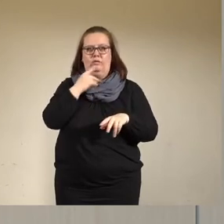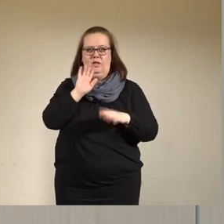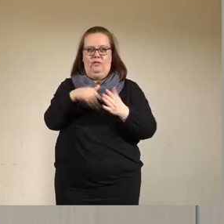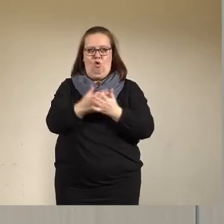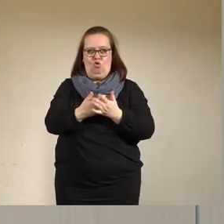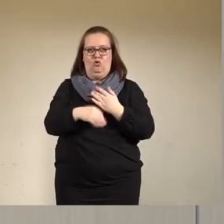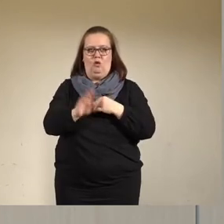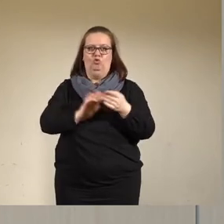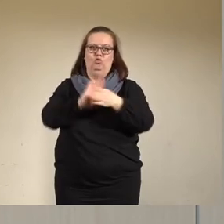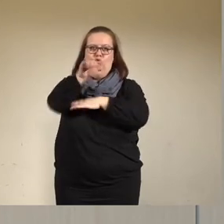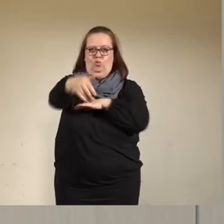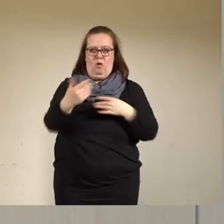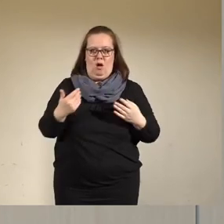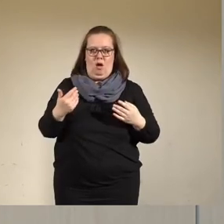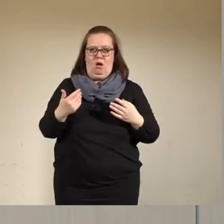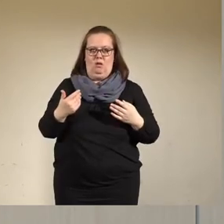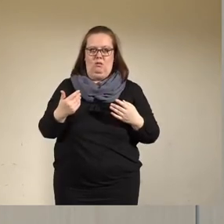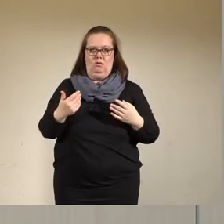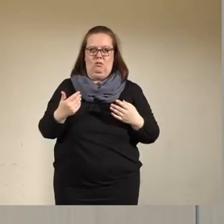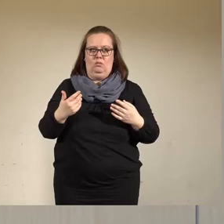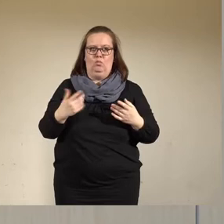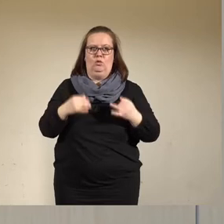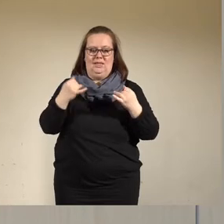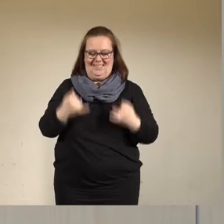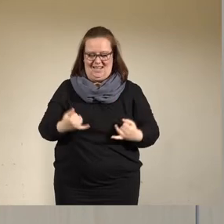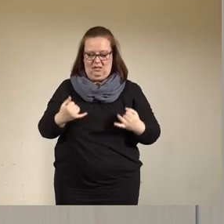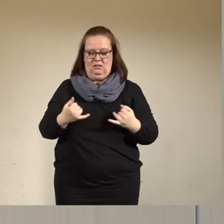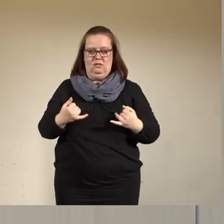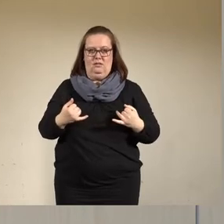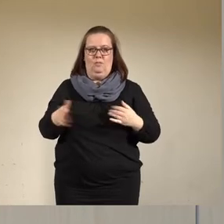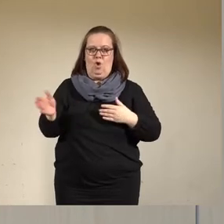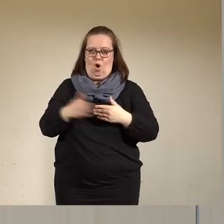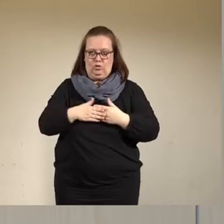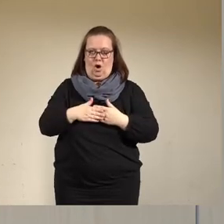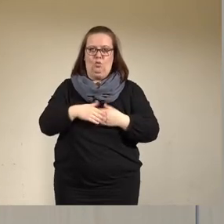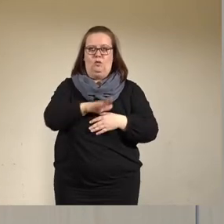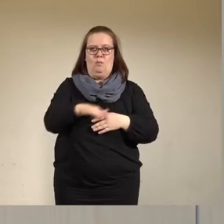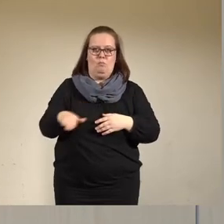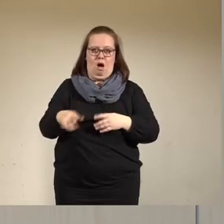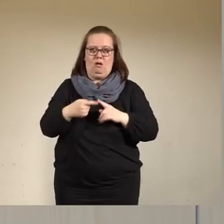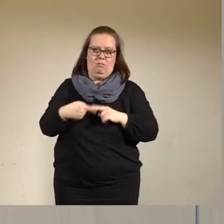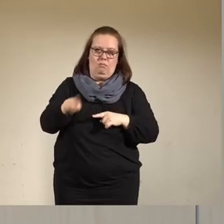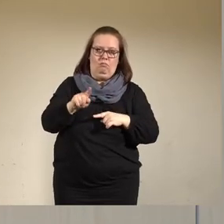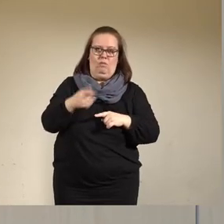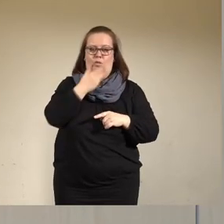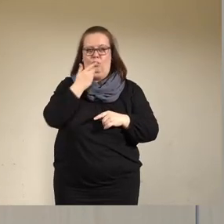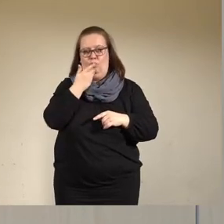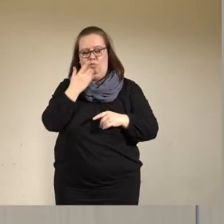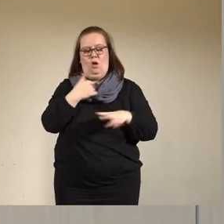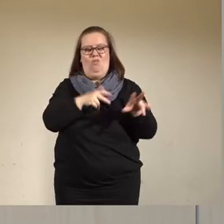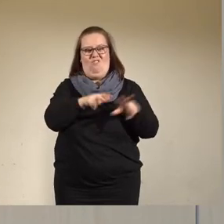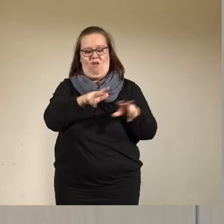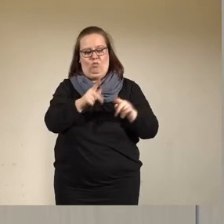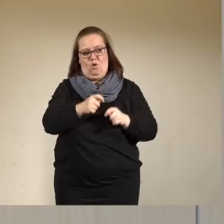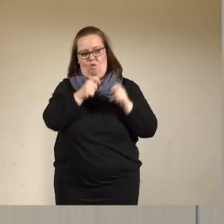Vorschlag weit über das Ziel hinausgeschossen ist. Wir werden jetzt im Lockdown die Parkgebühren nicht erhöhen und wir haben der Verwaltung